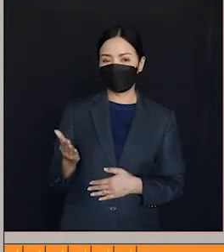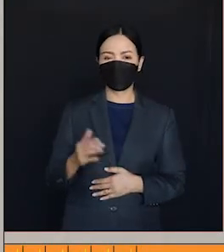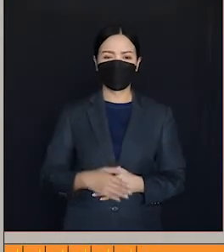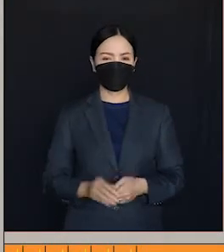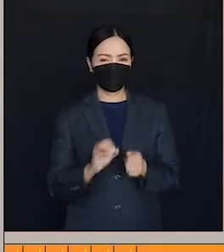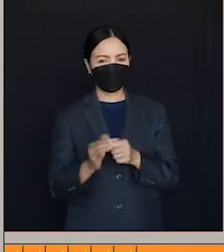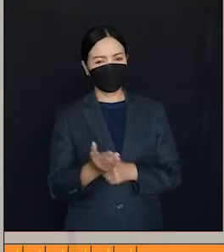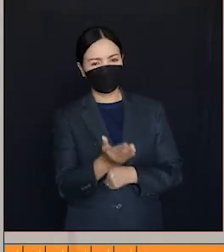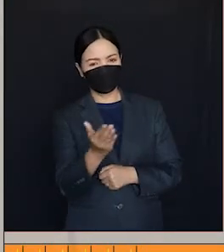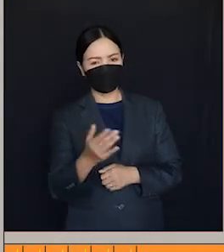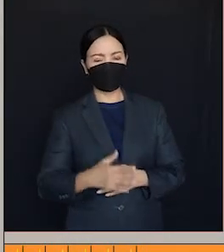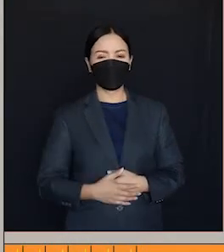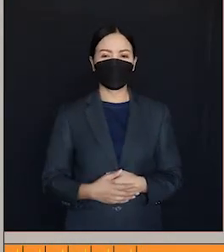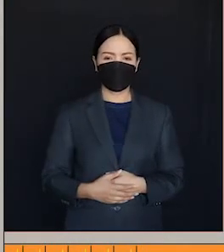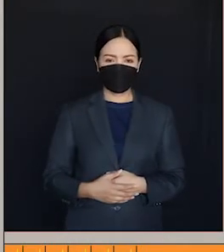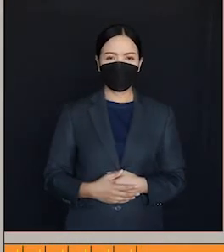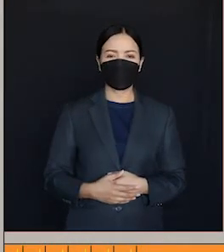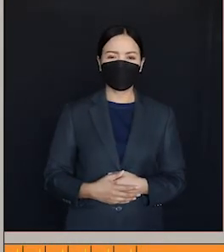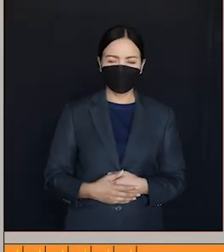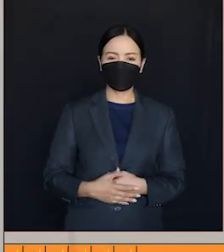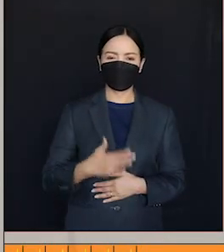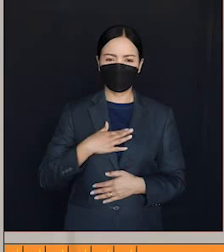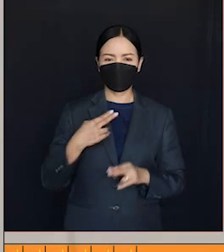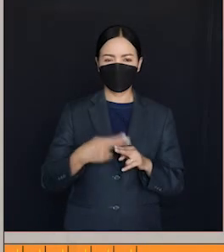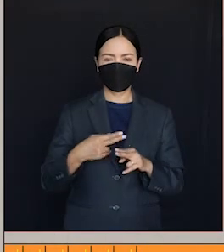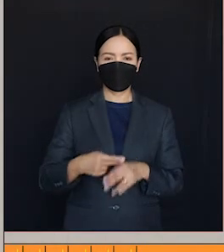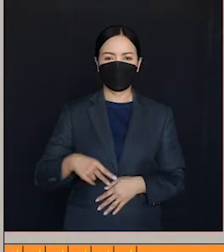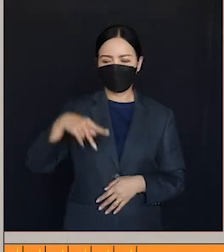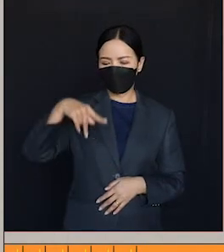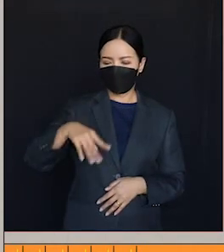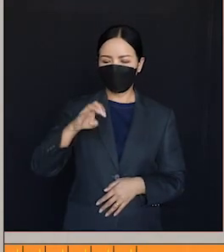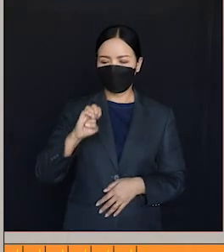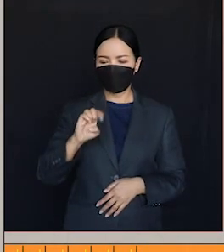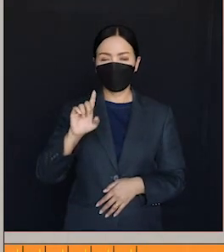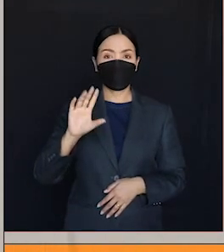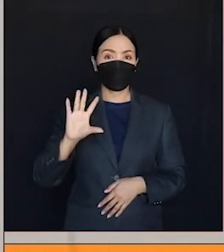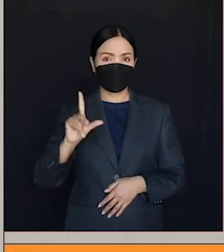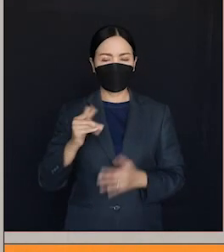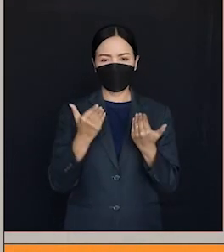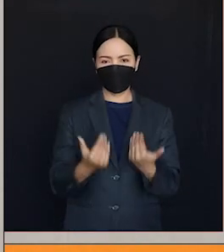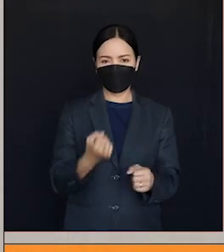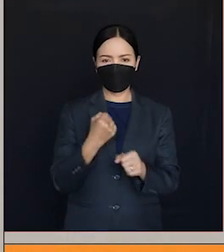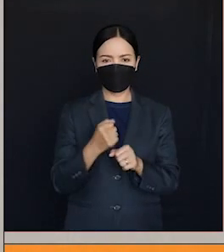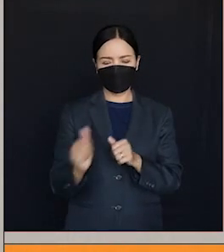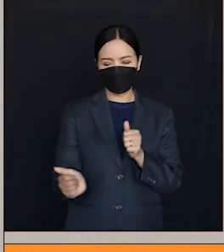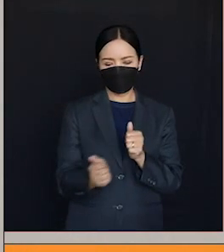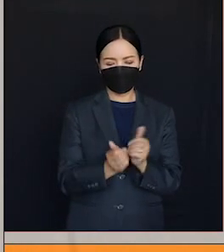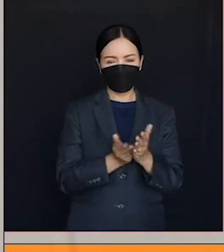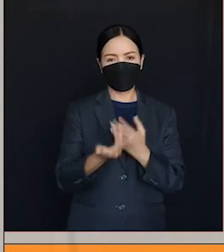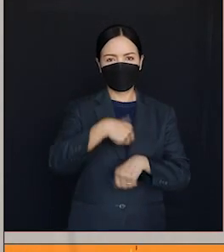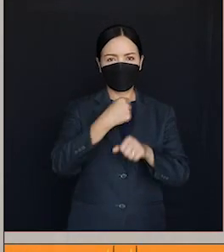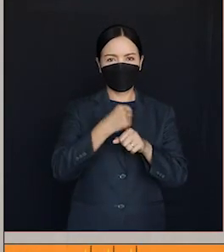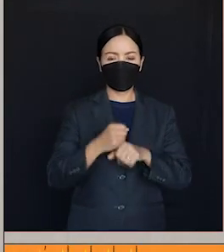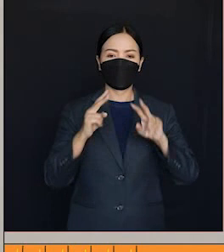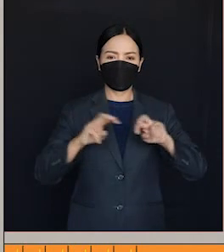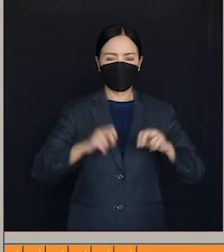นำตัวให้คุณผู้ชมรู้จักหน่อยค่ะ ครับนะครับผมอิศวัตรบัลลวณิชนะครับหรือว่าชื่อน้องพีนะครับปัจจุบันก็ทำงานเป็นผู้ช่วยปฏิบัติงานวิจัยนะ